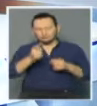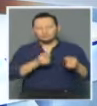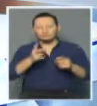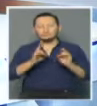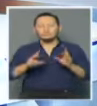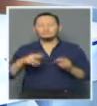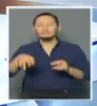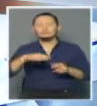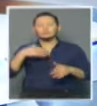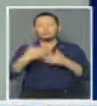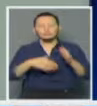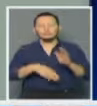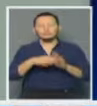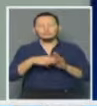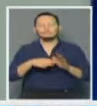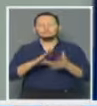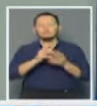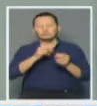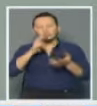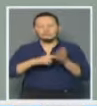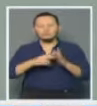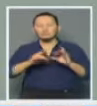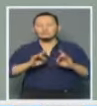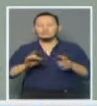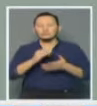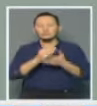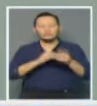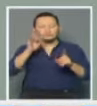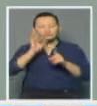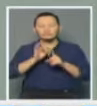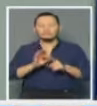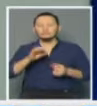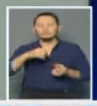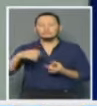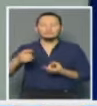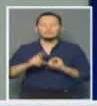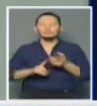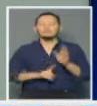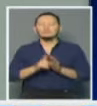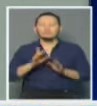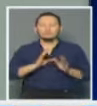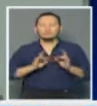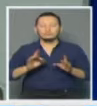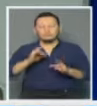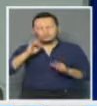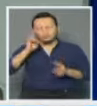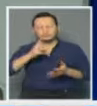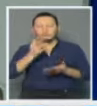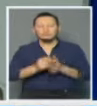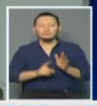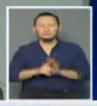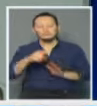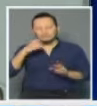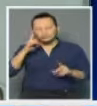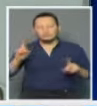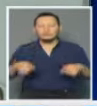болашаққа бағдар рухани жаңғыру бағдарламалық мақаласындағы айтылған мақсат мүдделерге сай іске қосылған жоба, тәуелсіздік жылдары ел дамуына